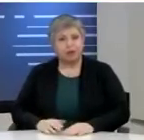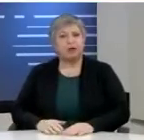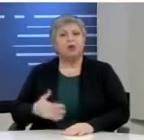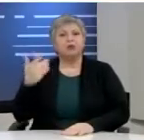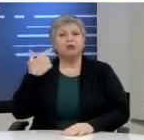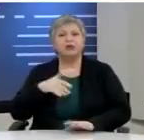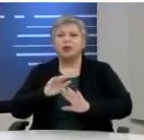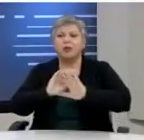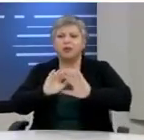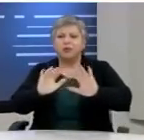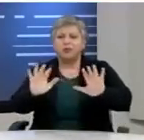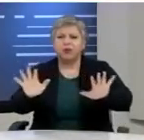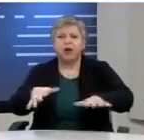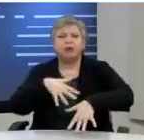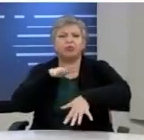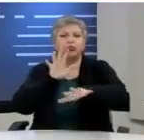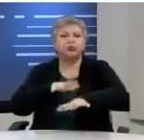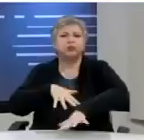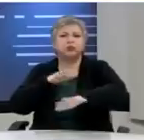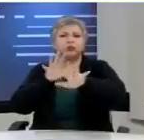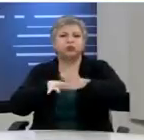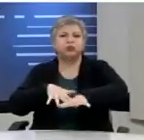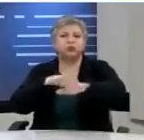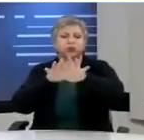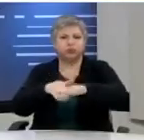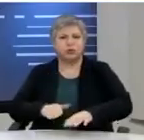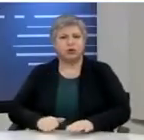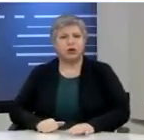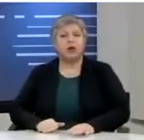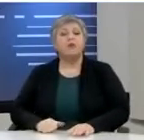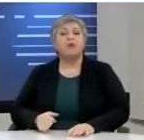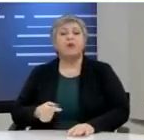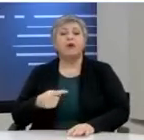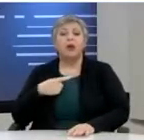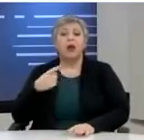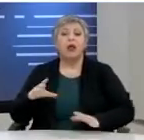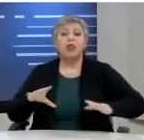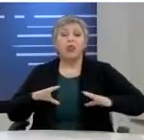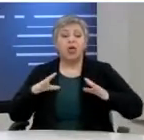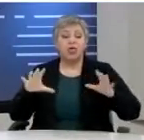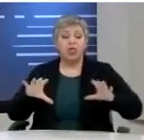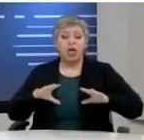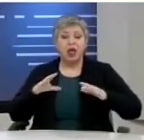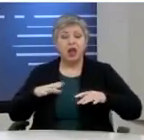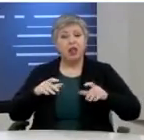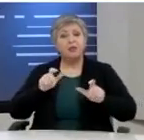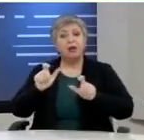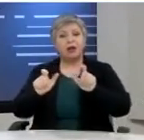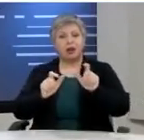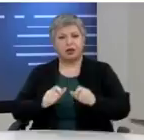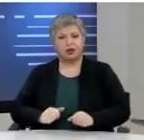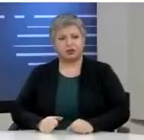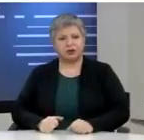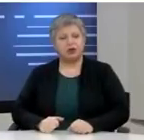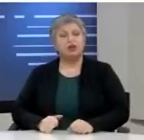κόσμου κατά τη σύνθετη ονομασία που περασπίζονταν τότε η κυβέρνηση, προκειμένου να ρίξει την ίδια την κυβέρνηση στην οποία